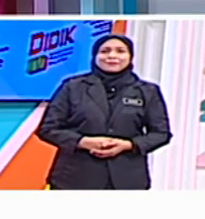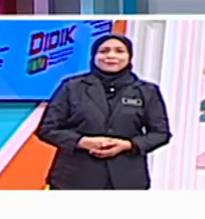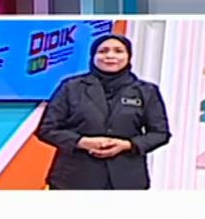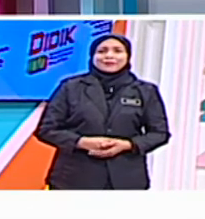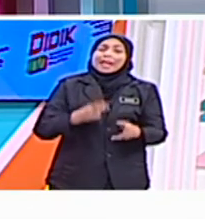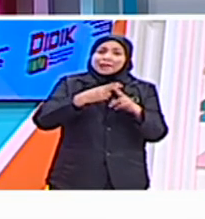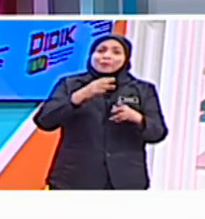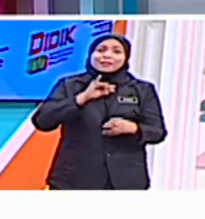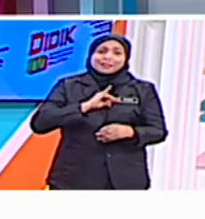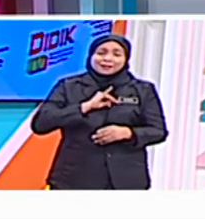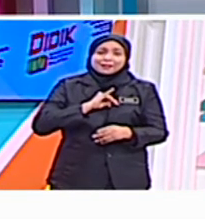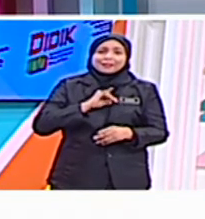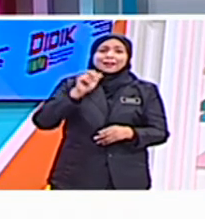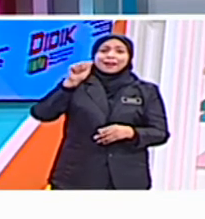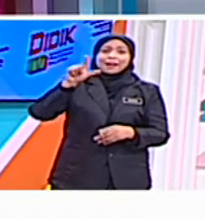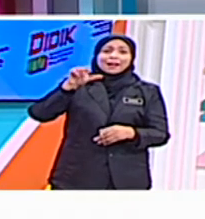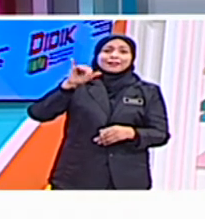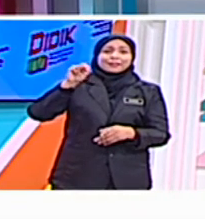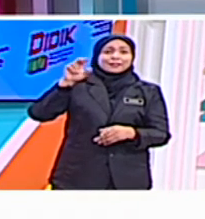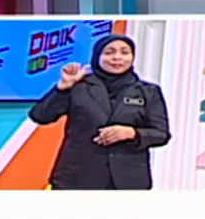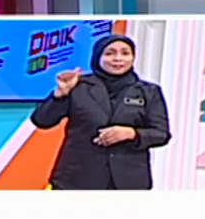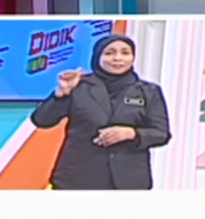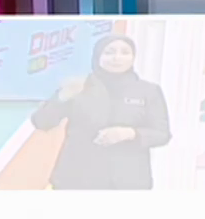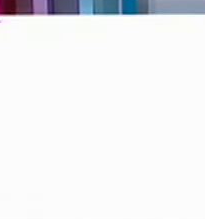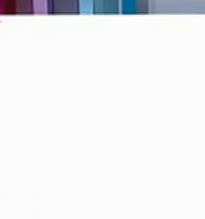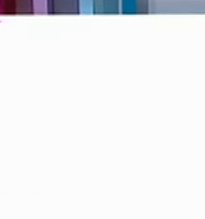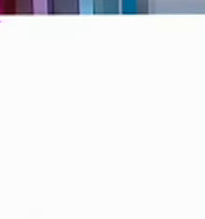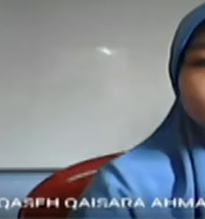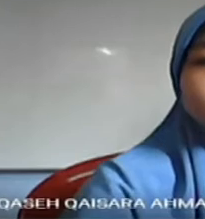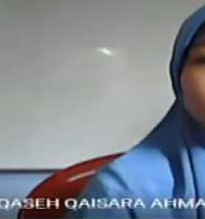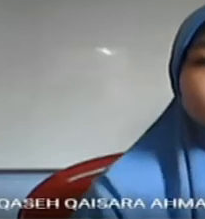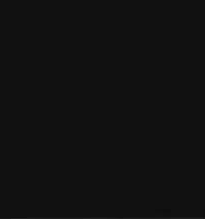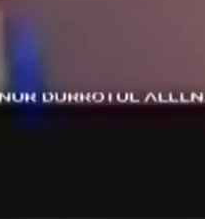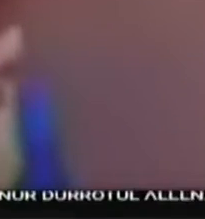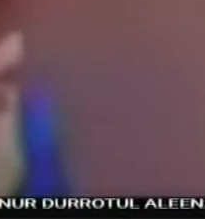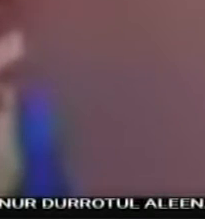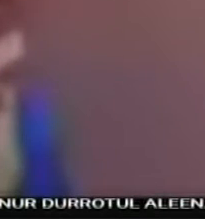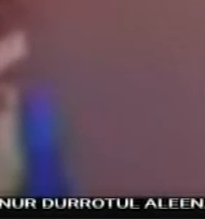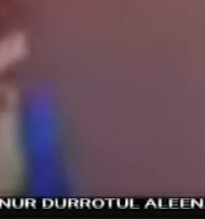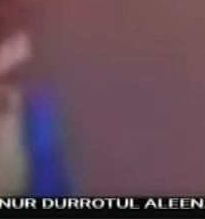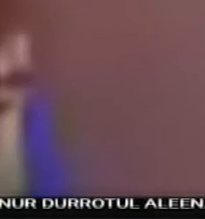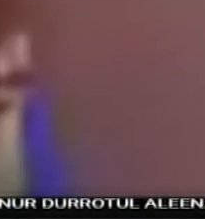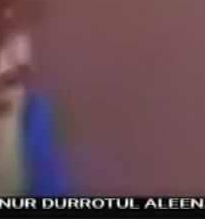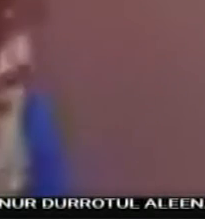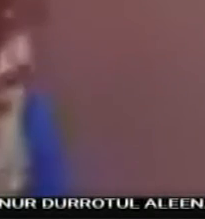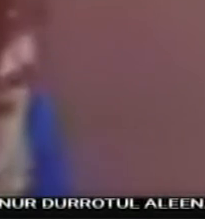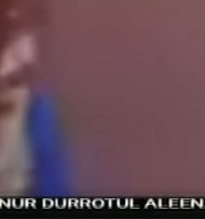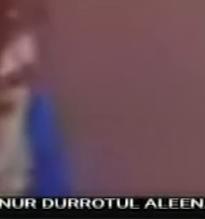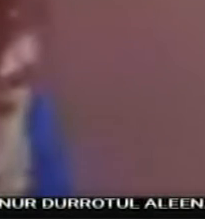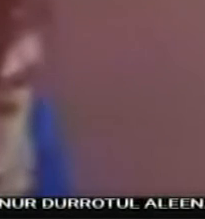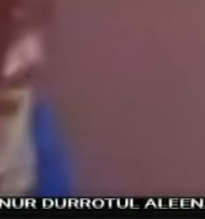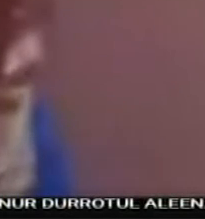Nama saya Julata Ina binti Masri. Saya dari sekolah kebangsaan Batu 10 tahun 3 Iti